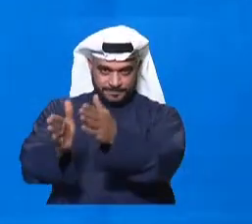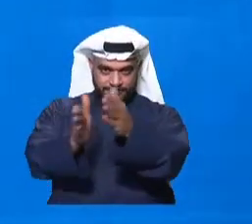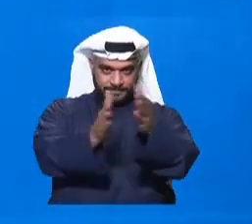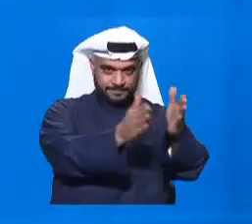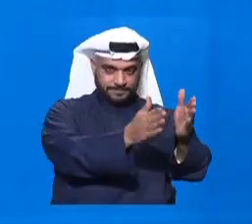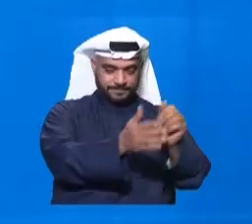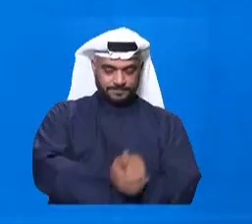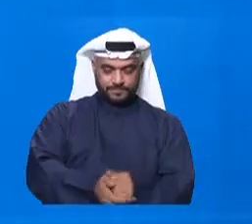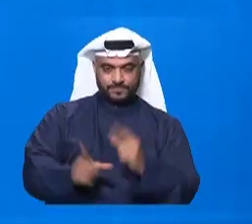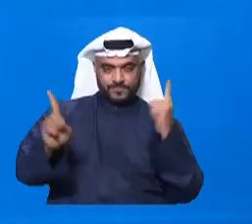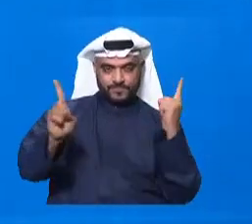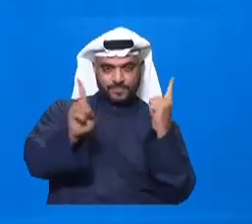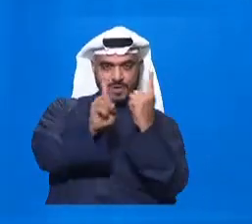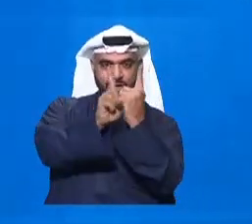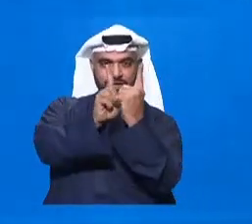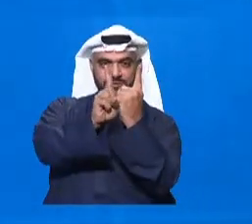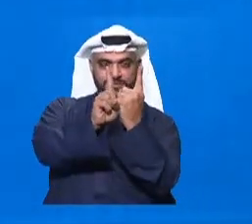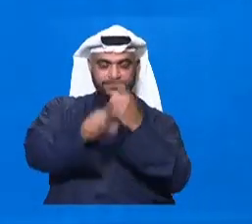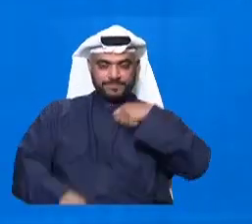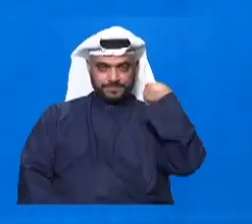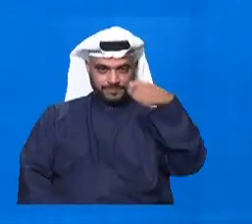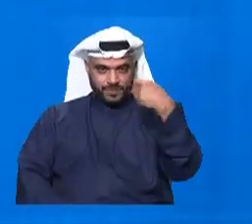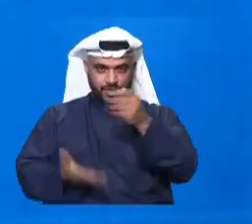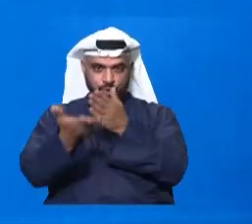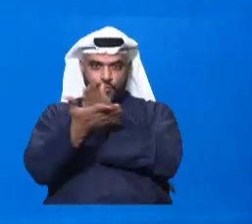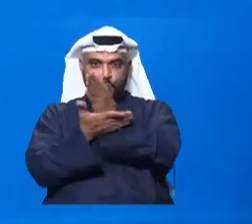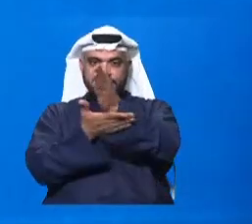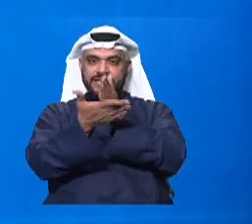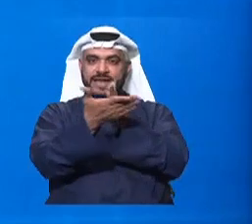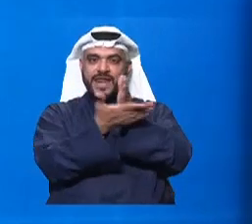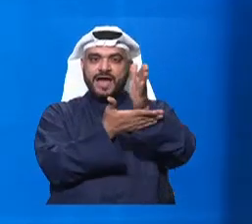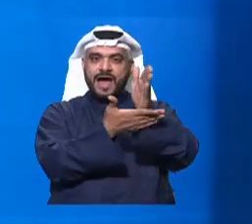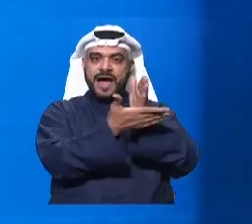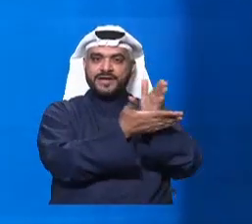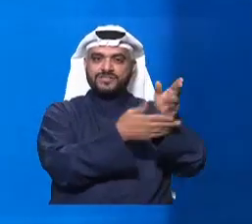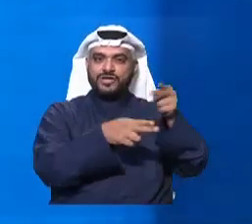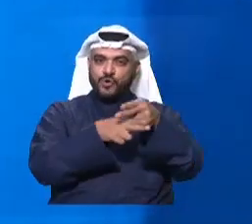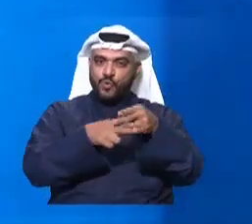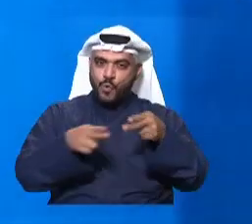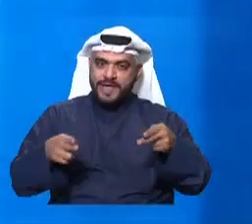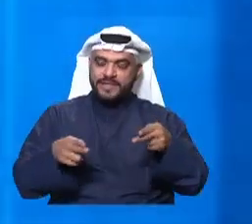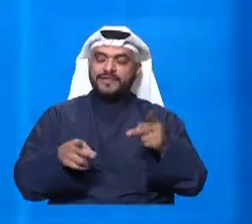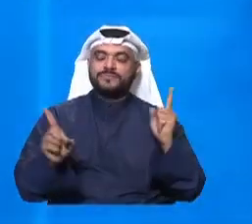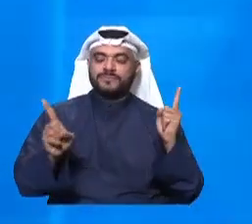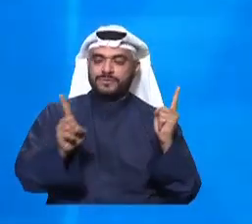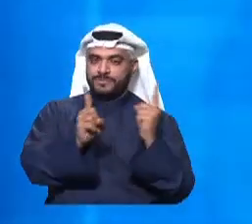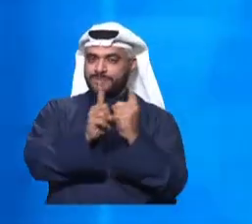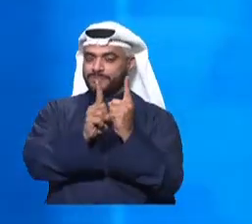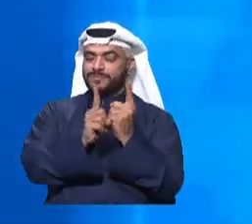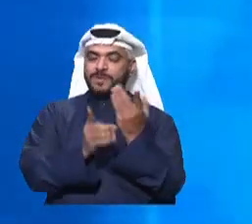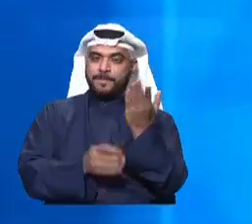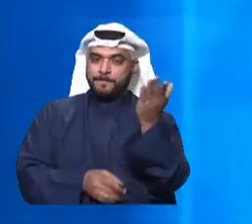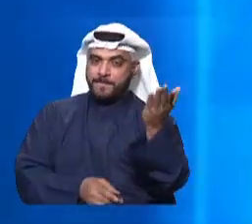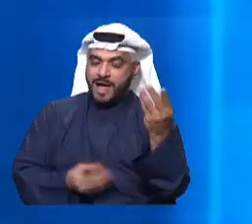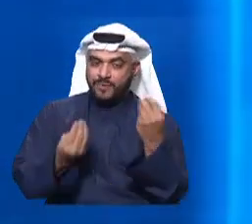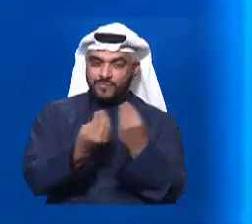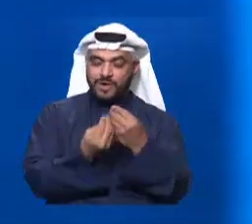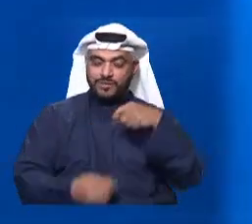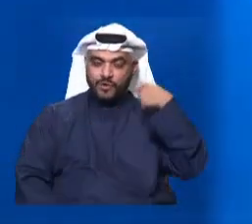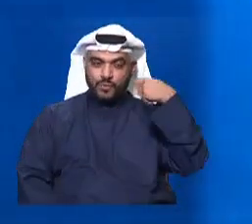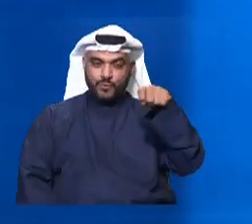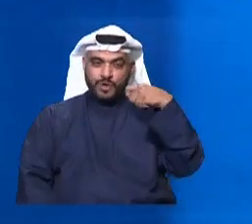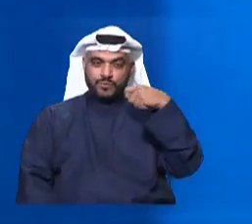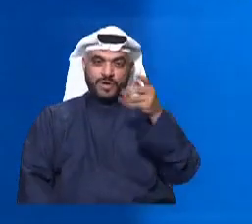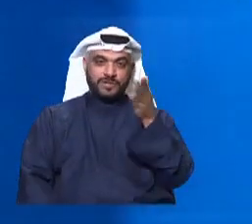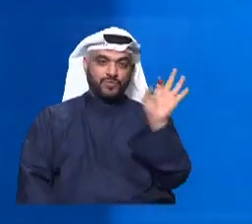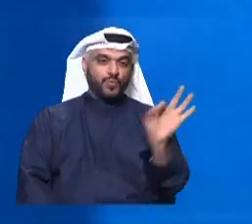التقى معالي الشيخ الدكتور أحمد ناصر لمحمد صباح وزير الخارجية ووزير الدولة لشؤون مجلس الوزراء مع معالي السيد